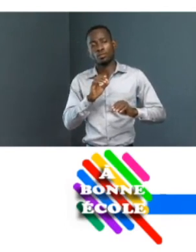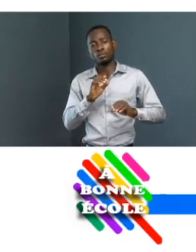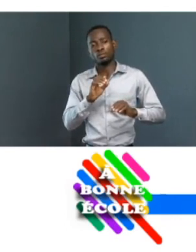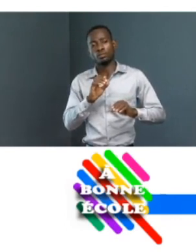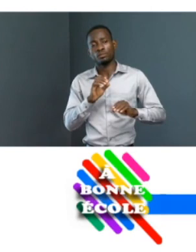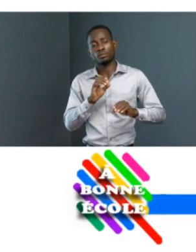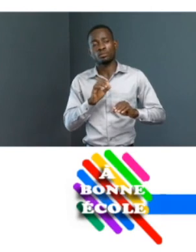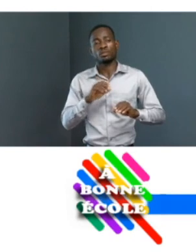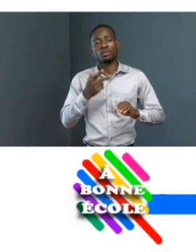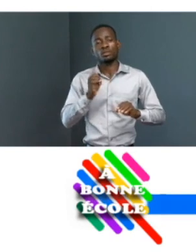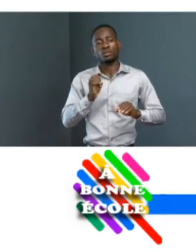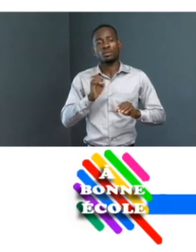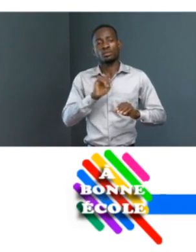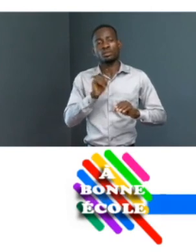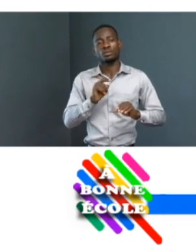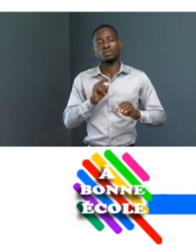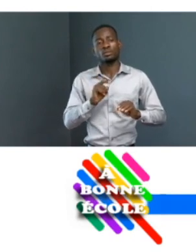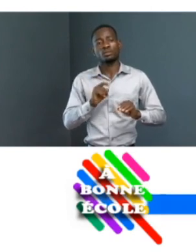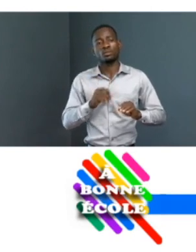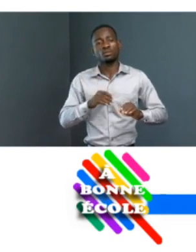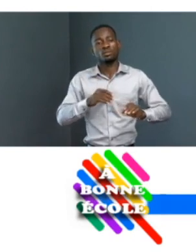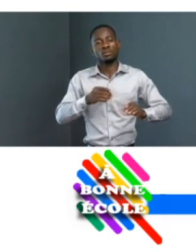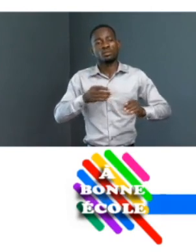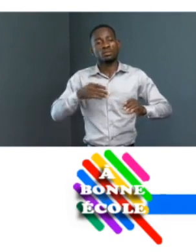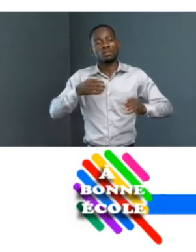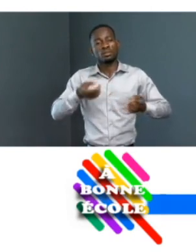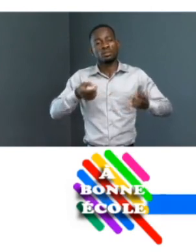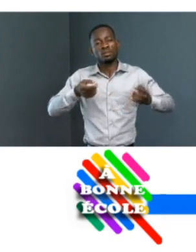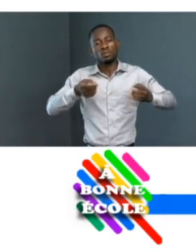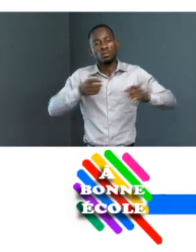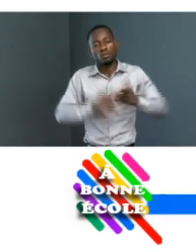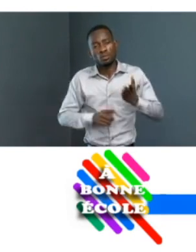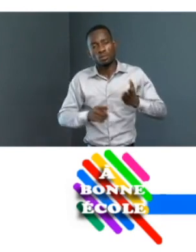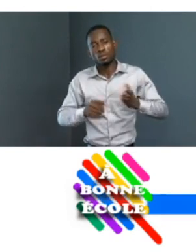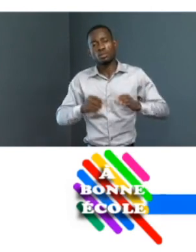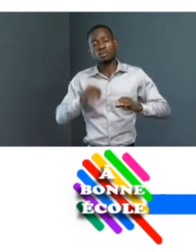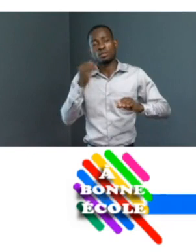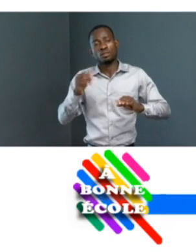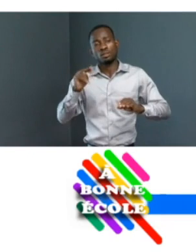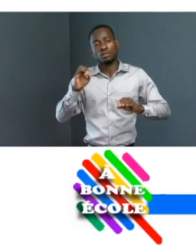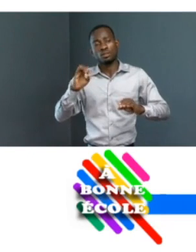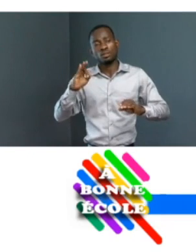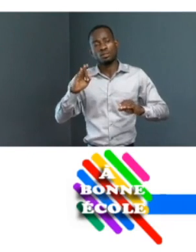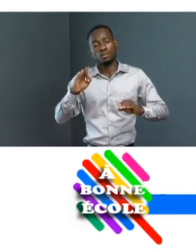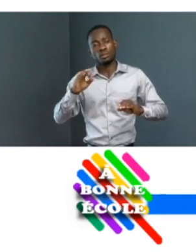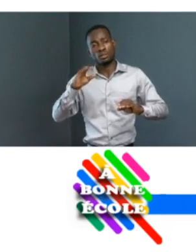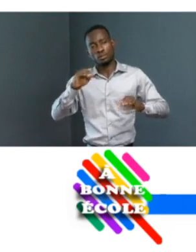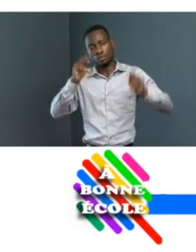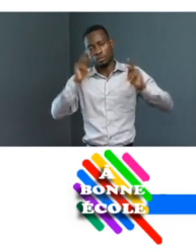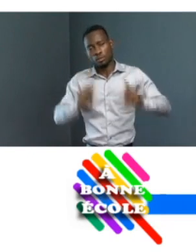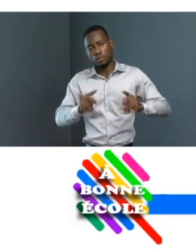La troisième question, qu'adviendrait-il si le nerf optique d'un individu est altéré par suite